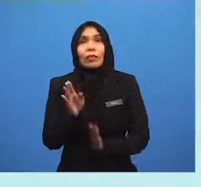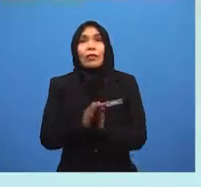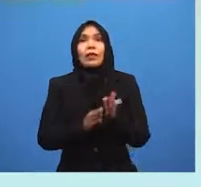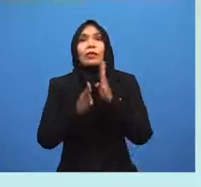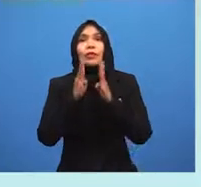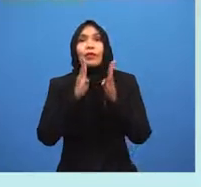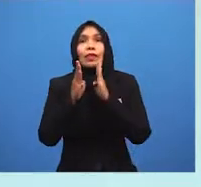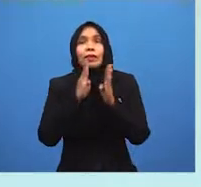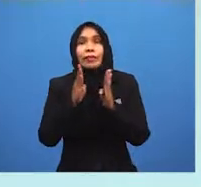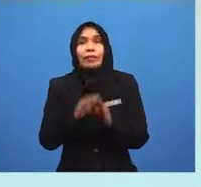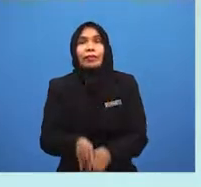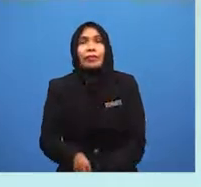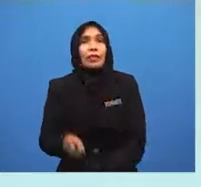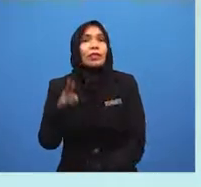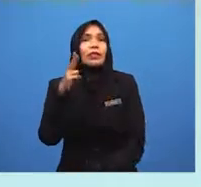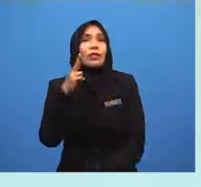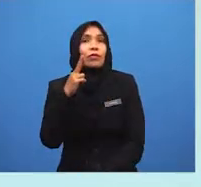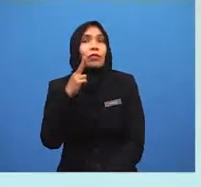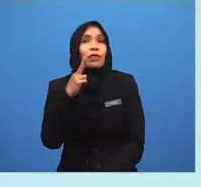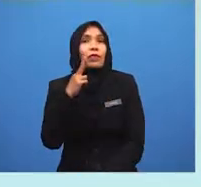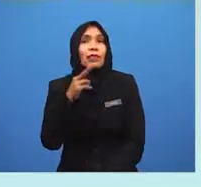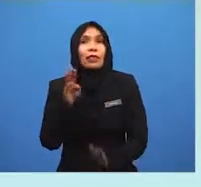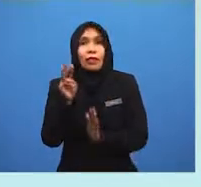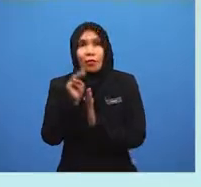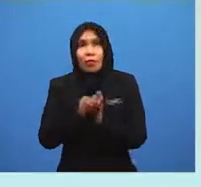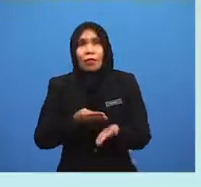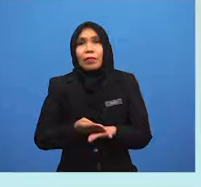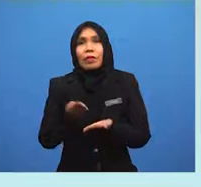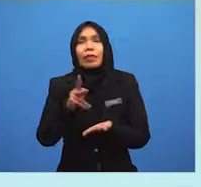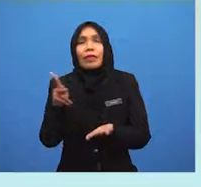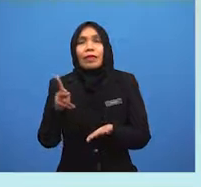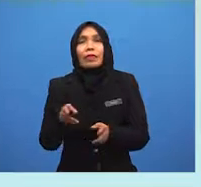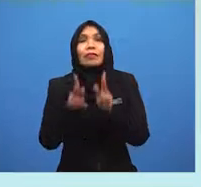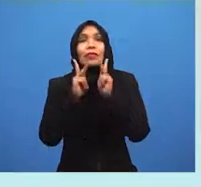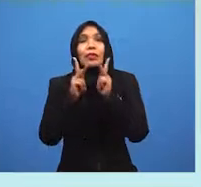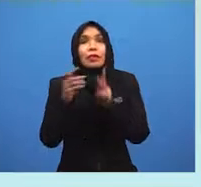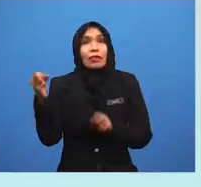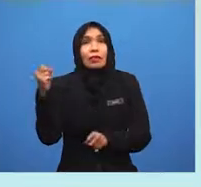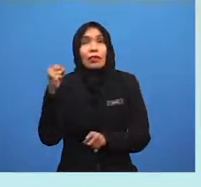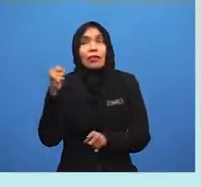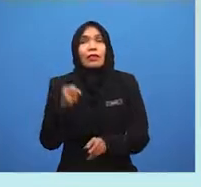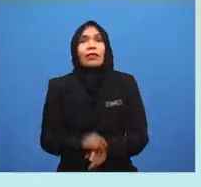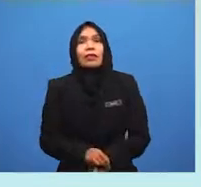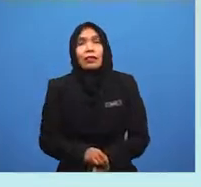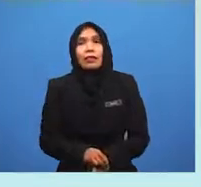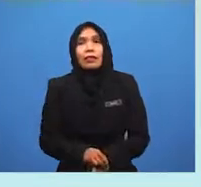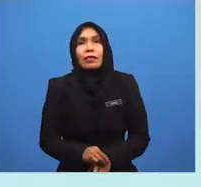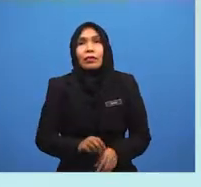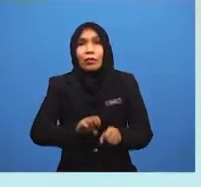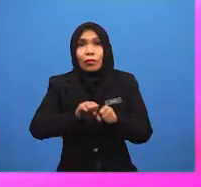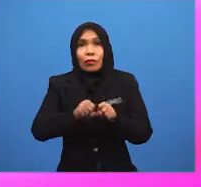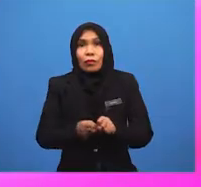Kaur juga memberikan kata-kata semangat kepada beliau agar sembuh dengan